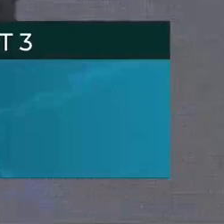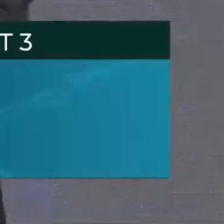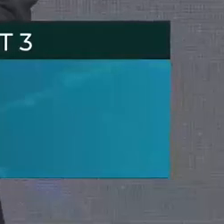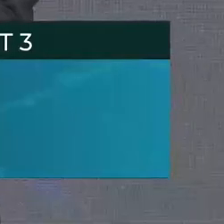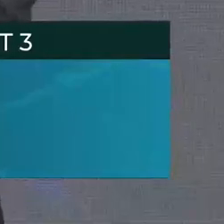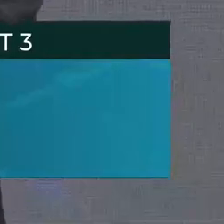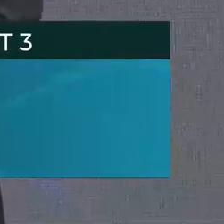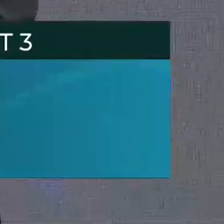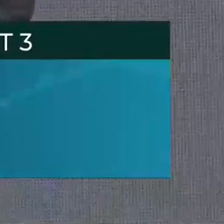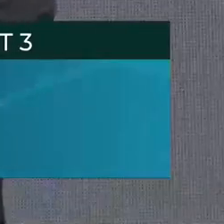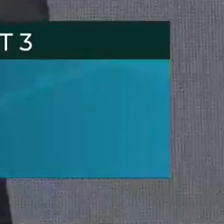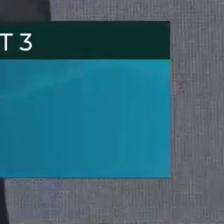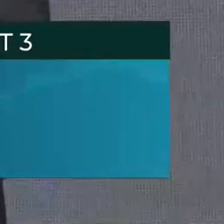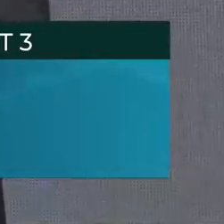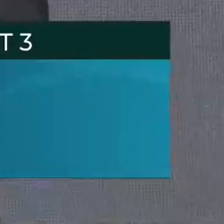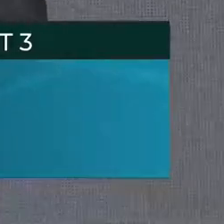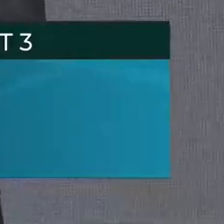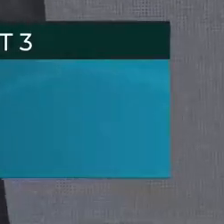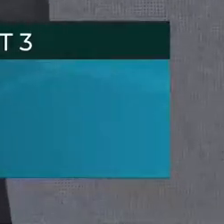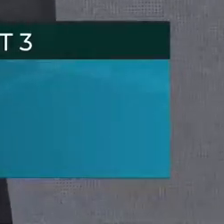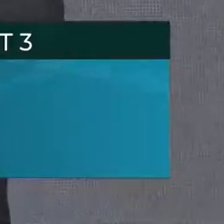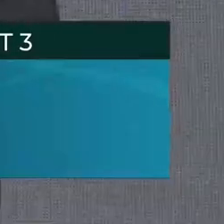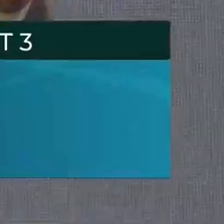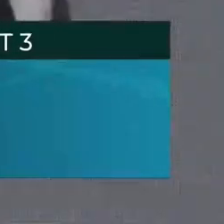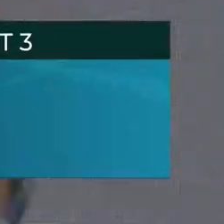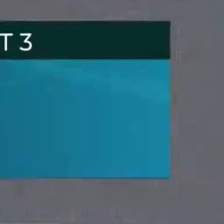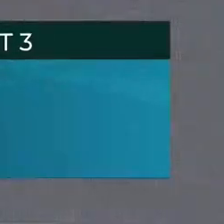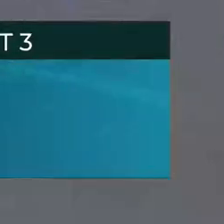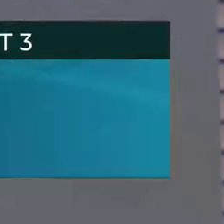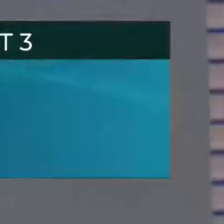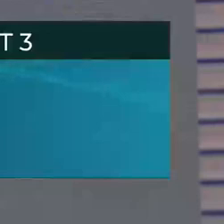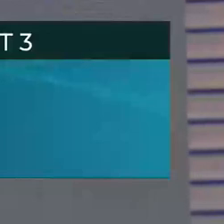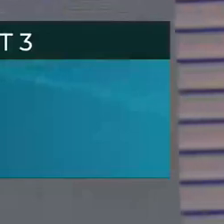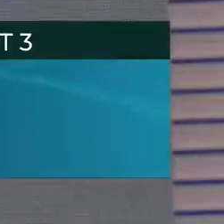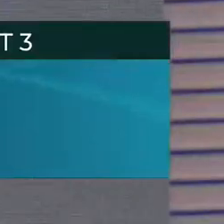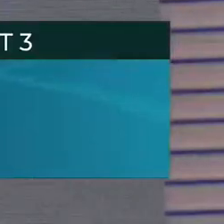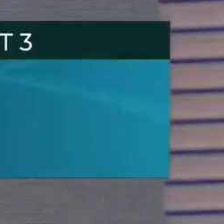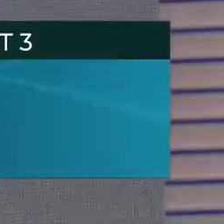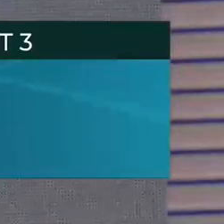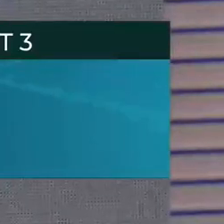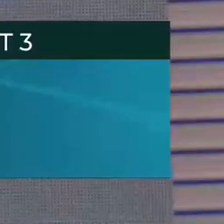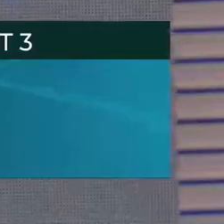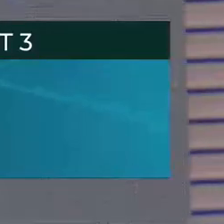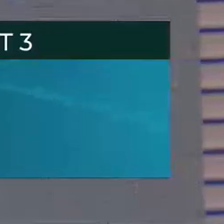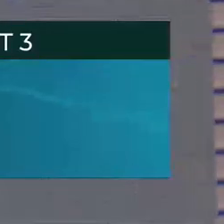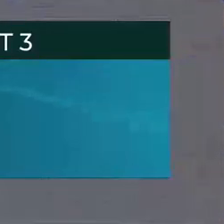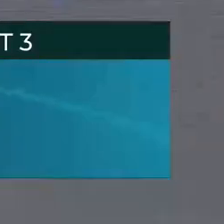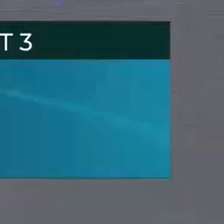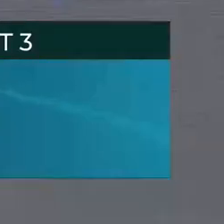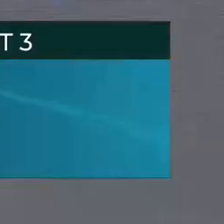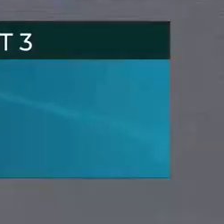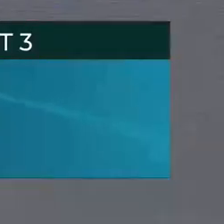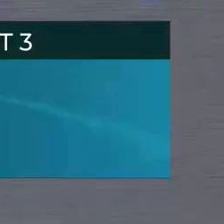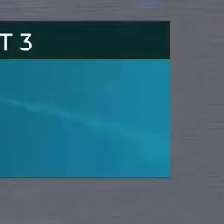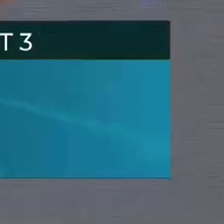ton rédempteur, one of Israel. Le Saint d'Israël. Verset 15. Verse 15. Behold, I